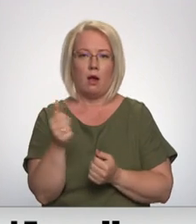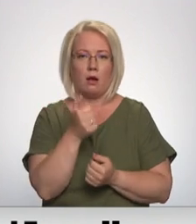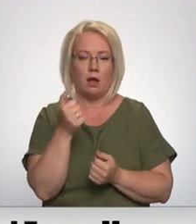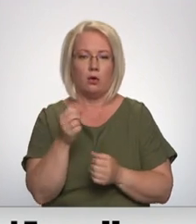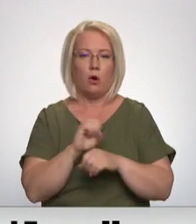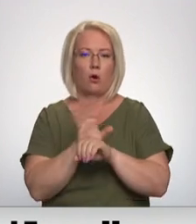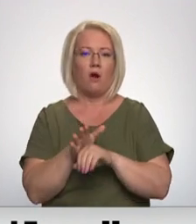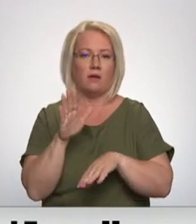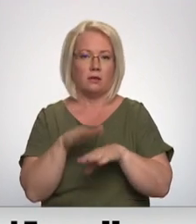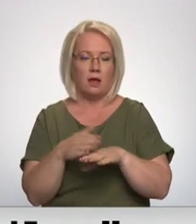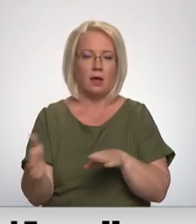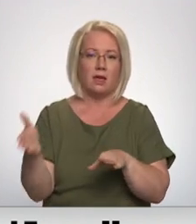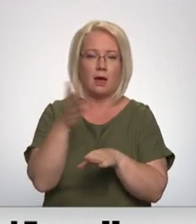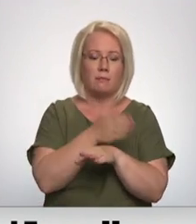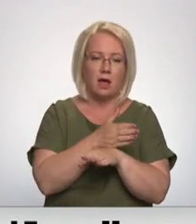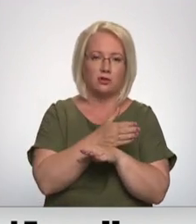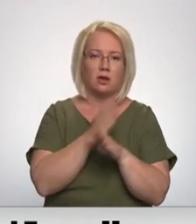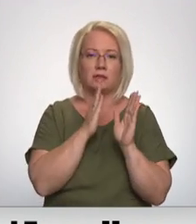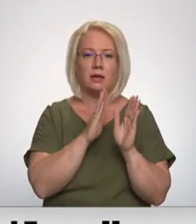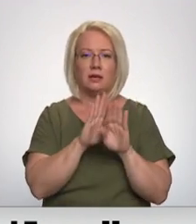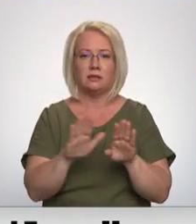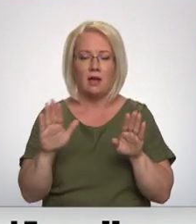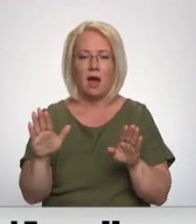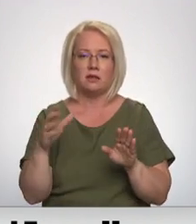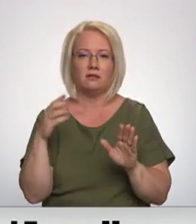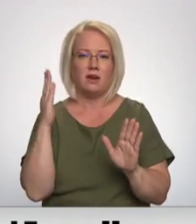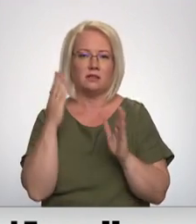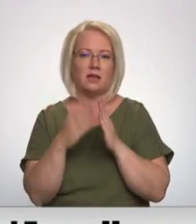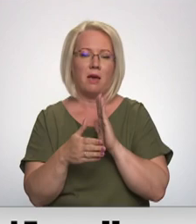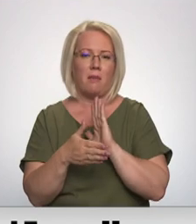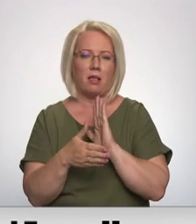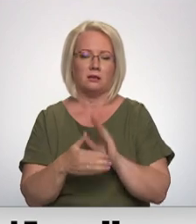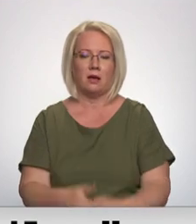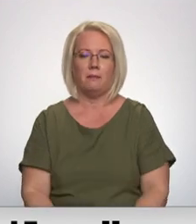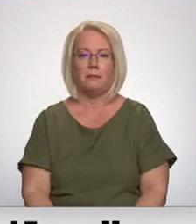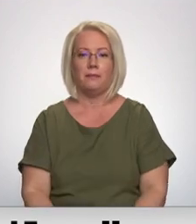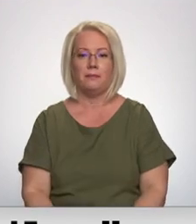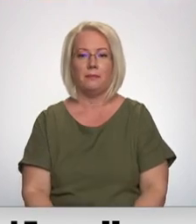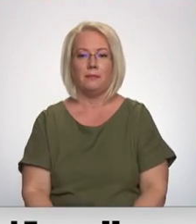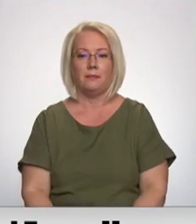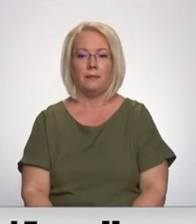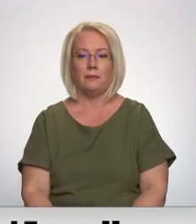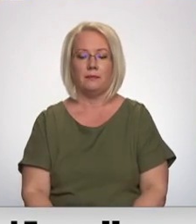pandēmijas dēļ iepriekšējās gadskārtējās izstādes nācās izlaist. Plašākā aizkīnas reportāžā.